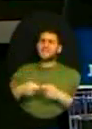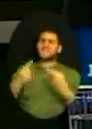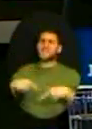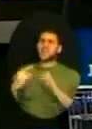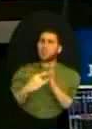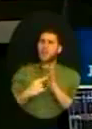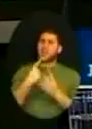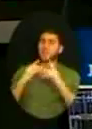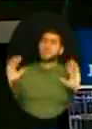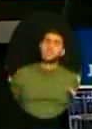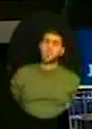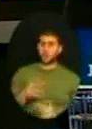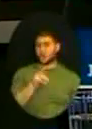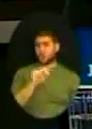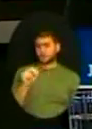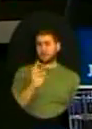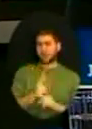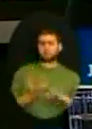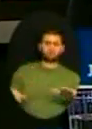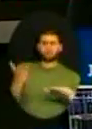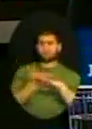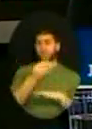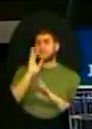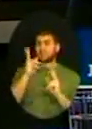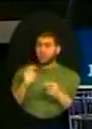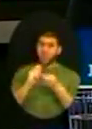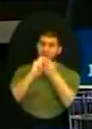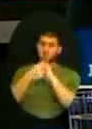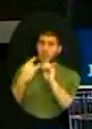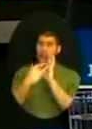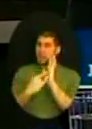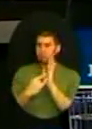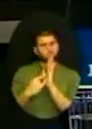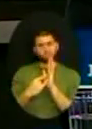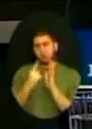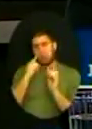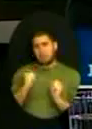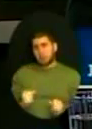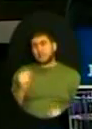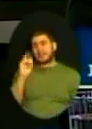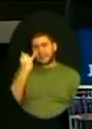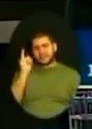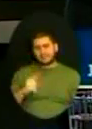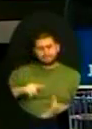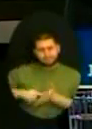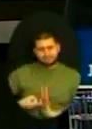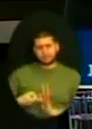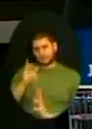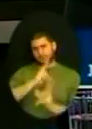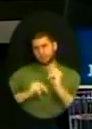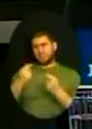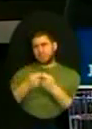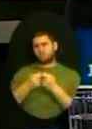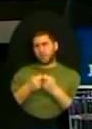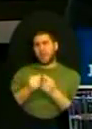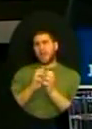דיון דחוף בנושא הזה, ובעצם הדברים יעלו. והאם אפשר לשנות את זה בחקיקה, אני לא יודע, אבל כן צריך לשים את הדגש באמת על מה שדיברנו בכל מה